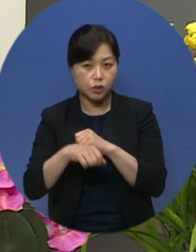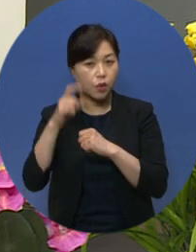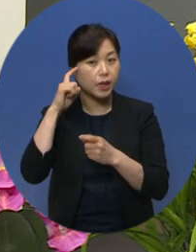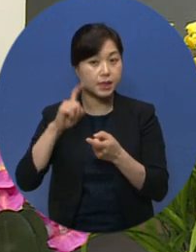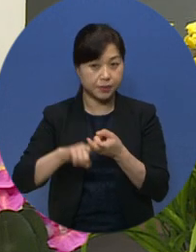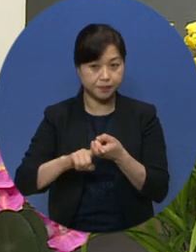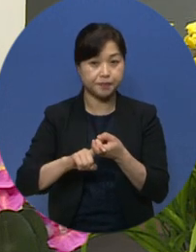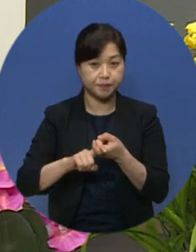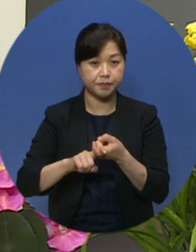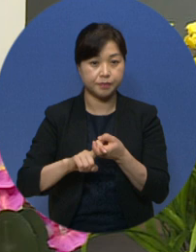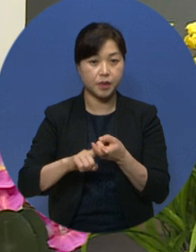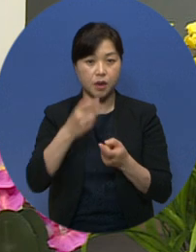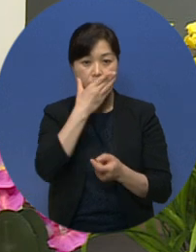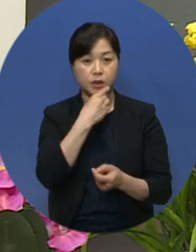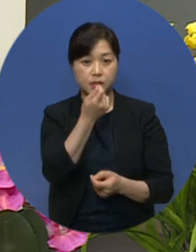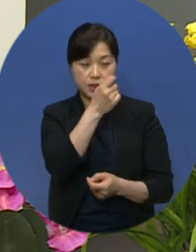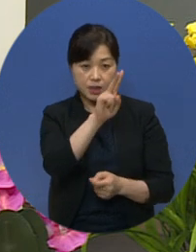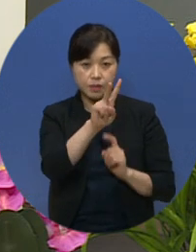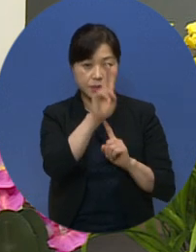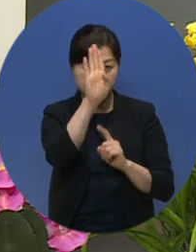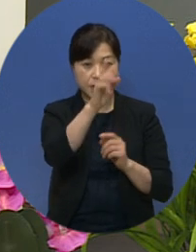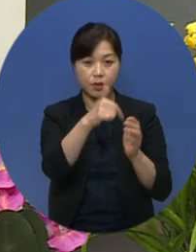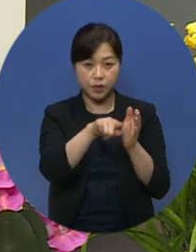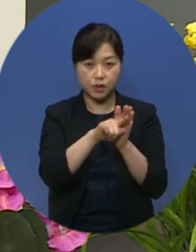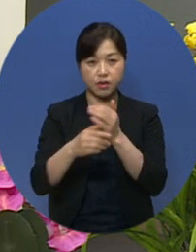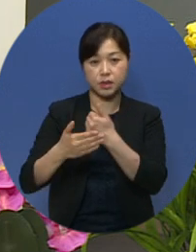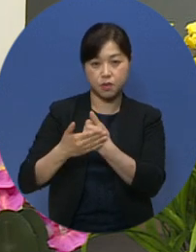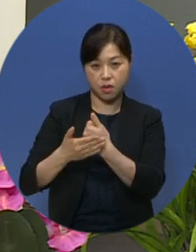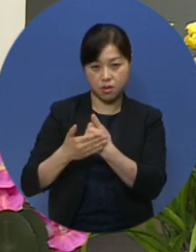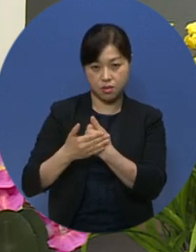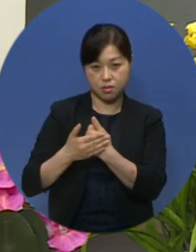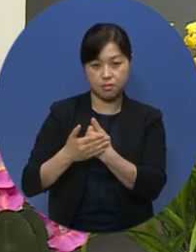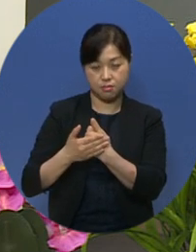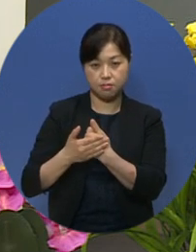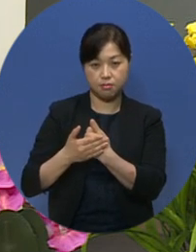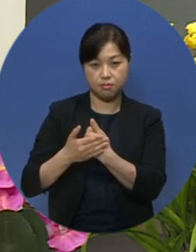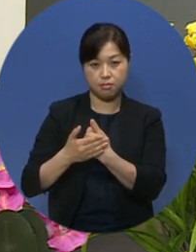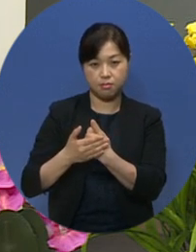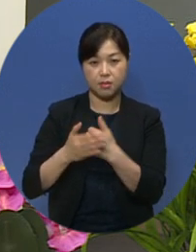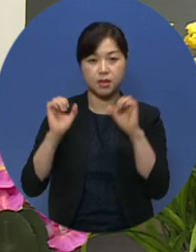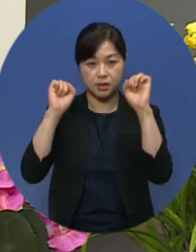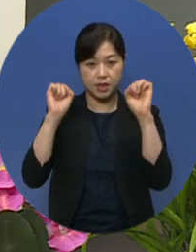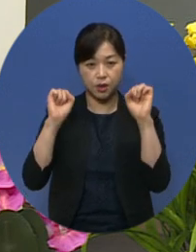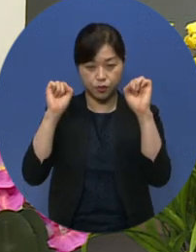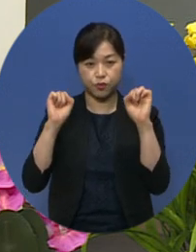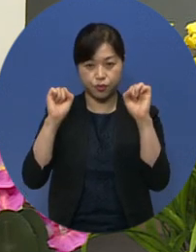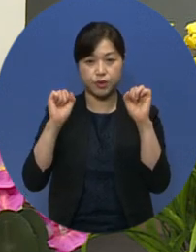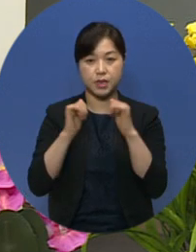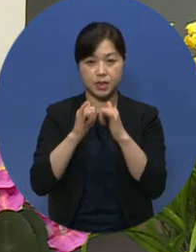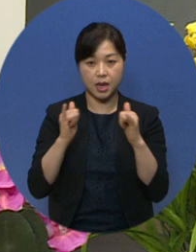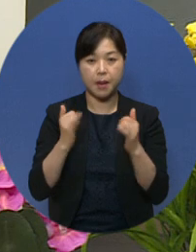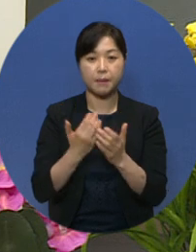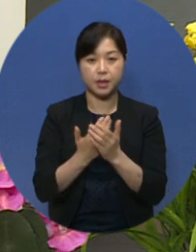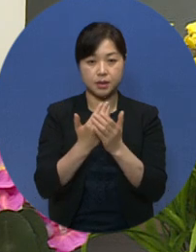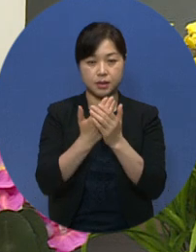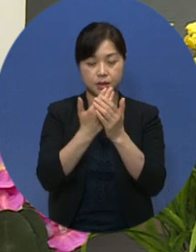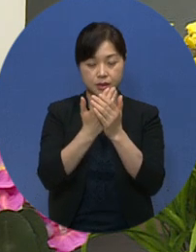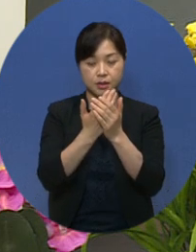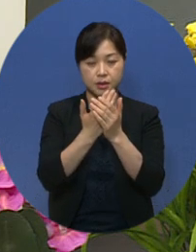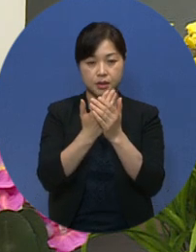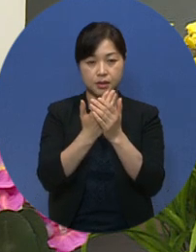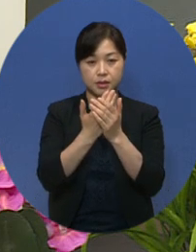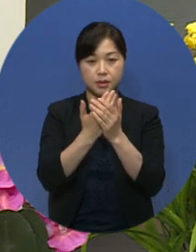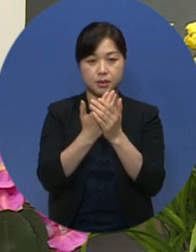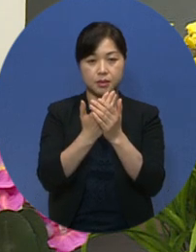우리 복지 tb 의 앞날을 위해서 좀 지원해 줄 수 있는데 그런 체육인의 어떤